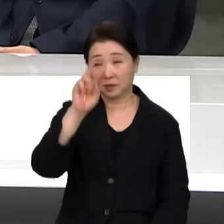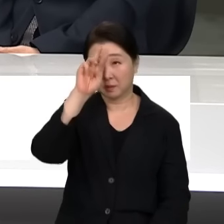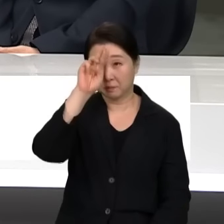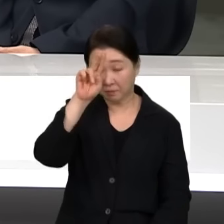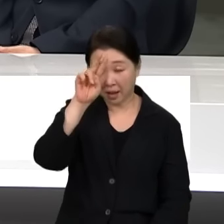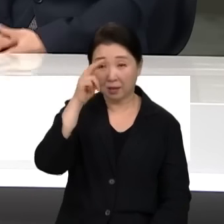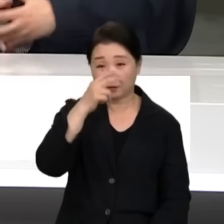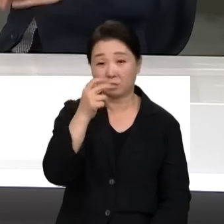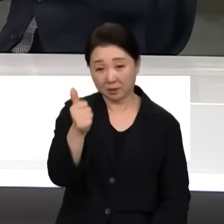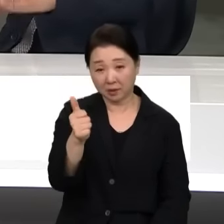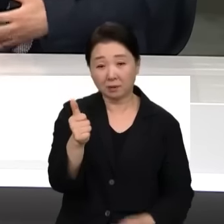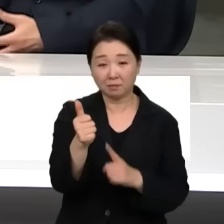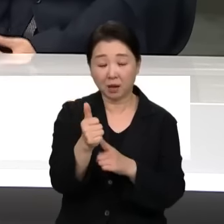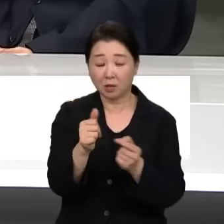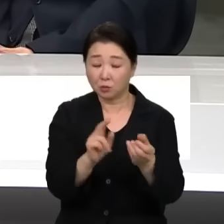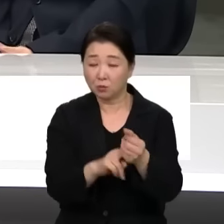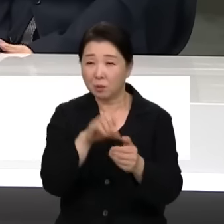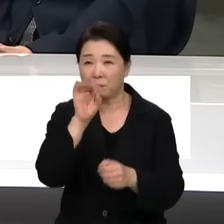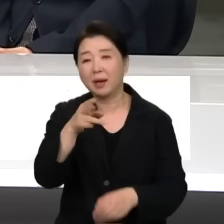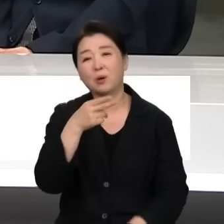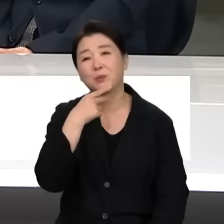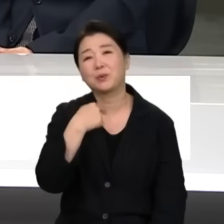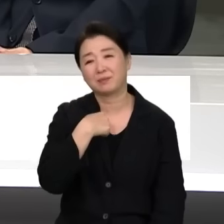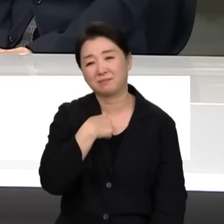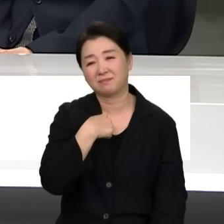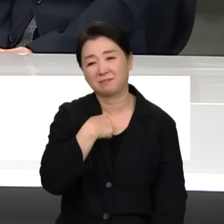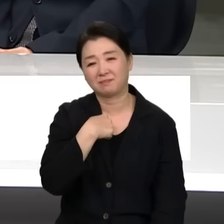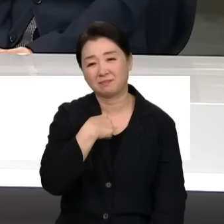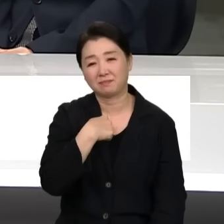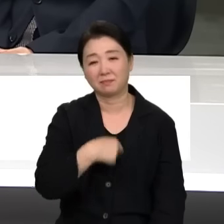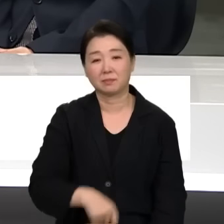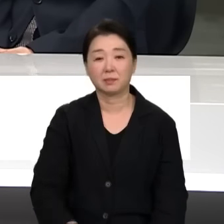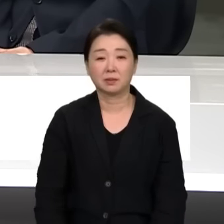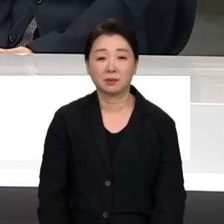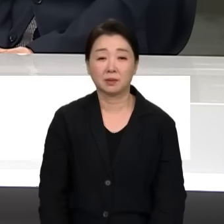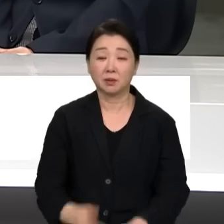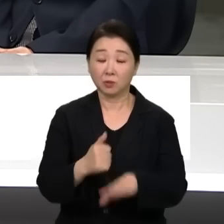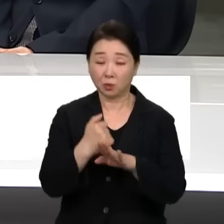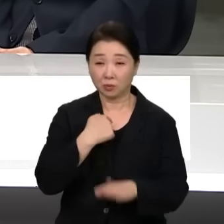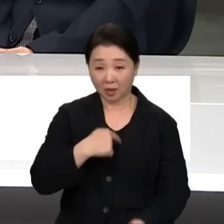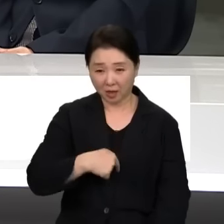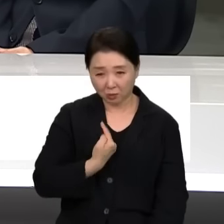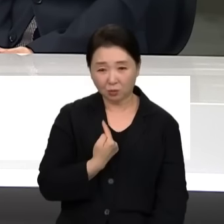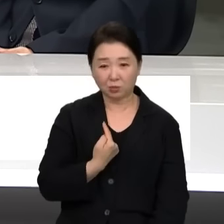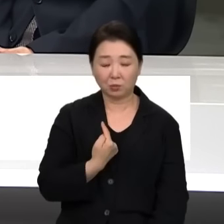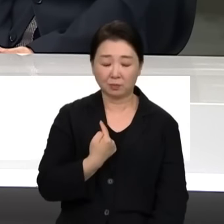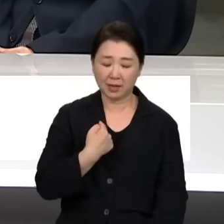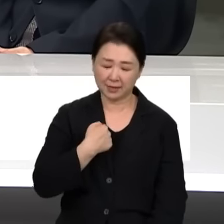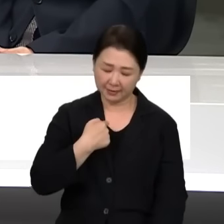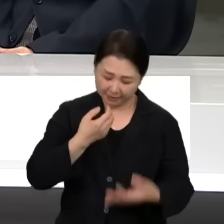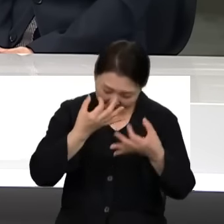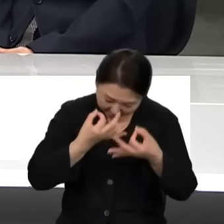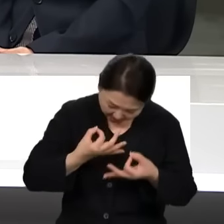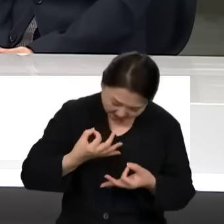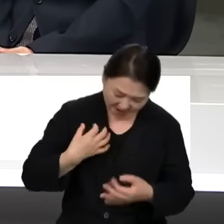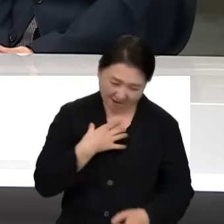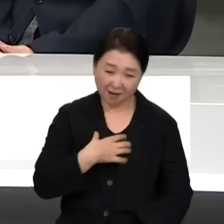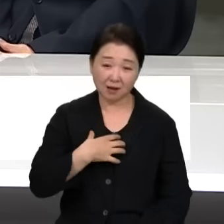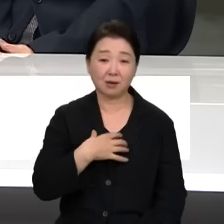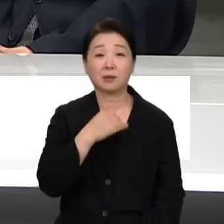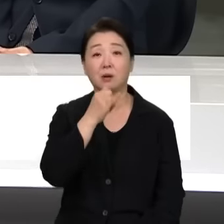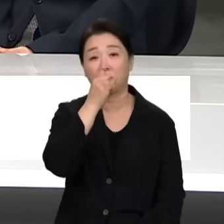테도 이걸 계속 숨기고 말을 안 하고 있었거든요 예 그러면서 저도 스스로 좀 굉장히 괴로움이 있었고